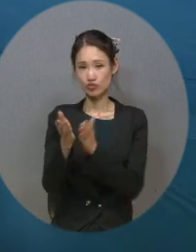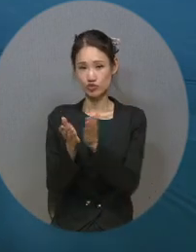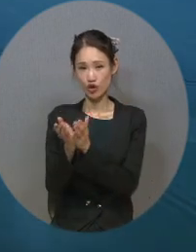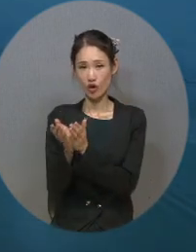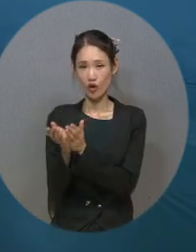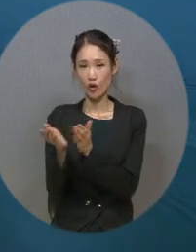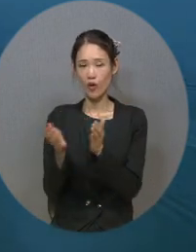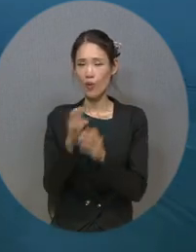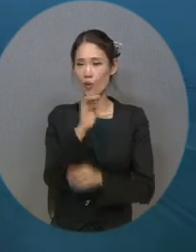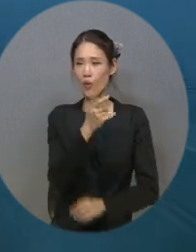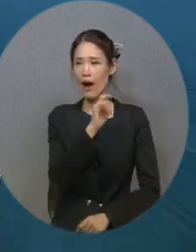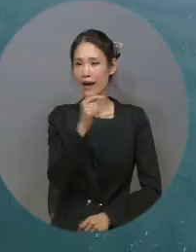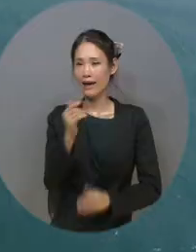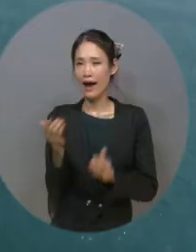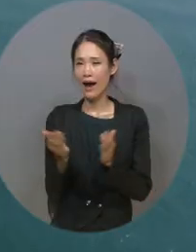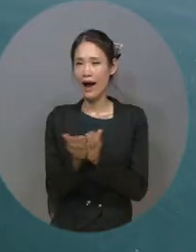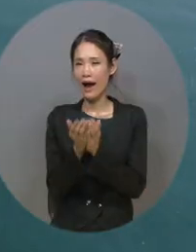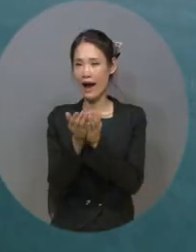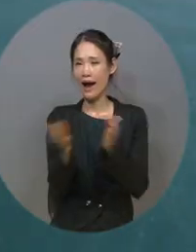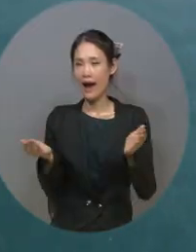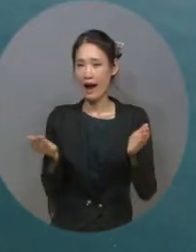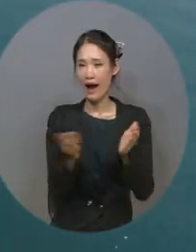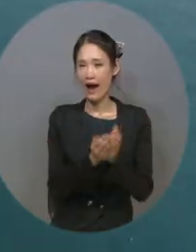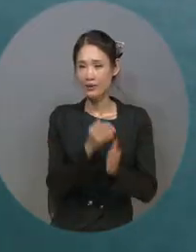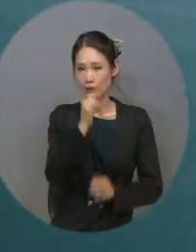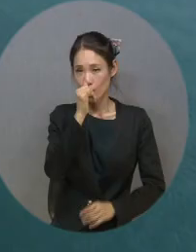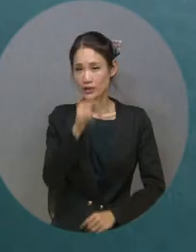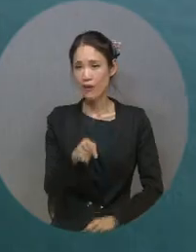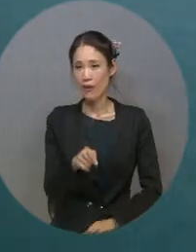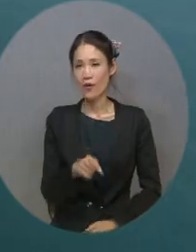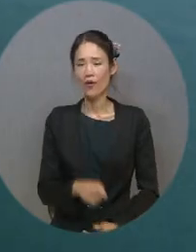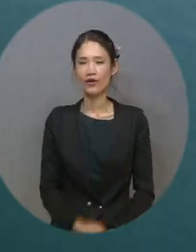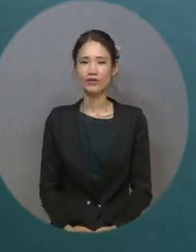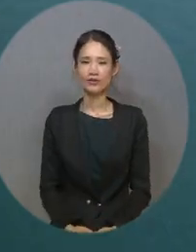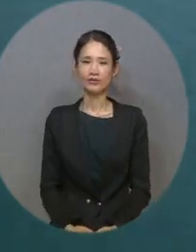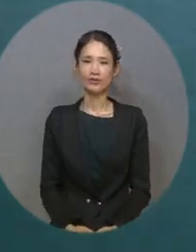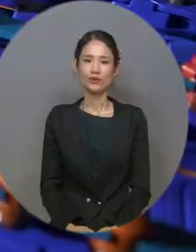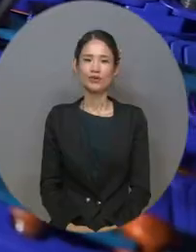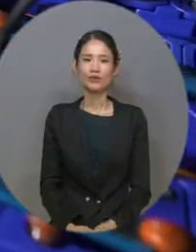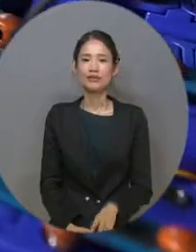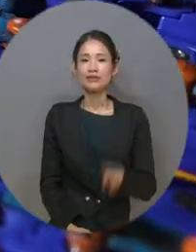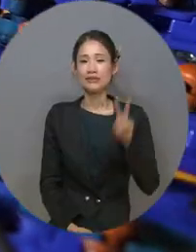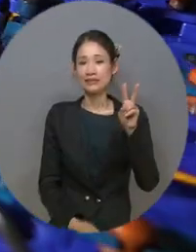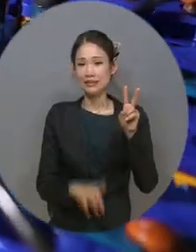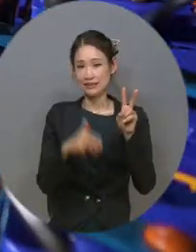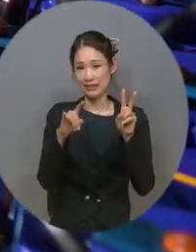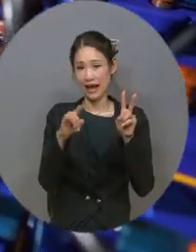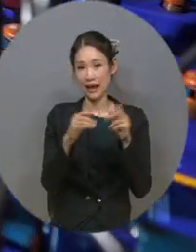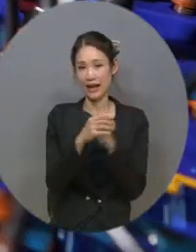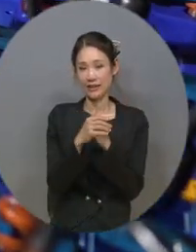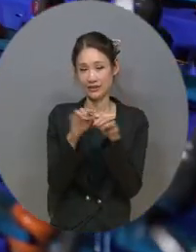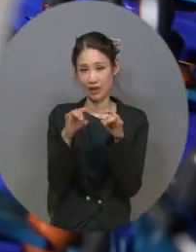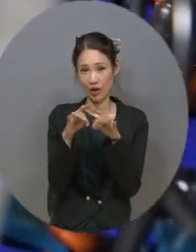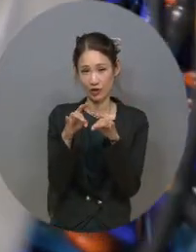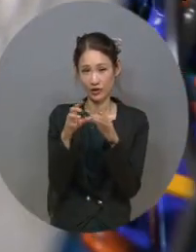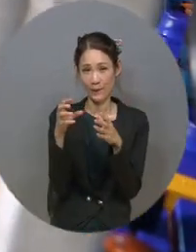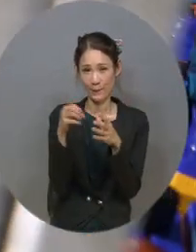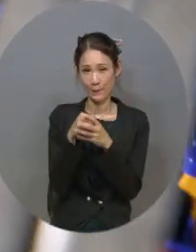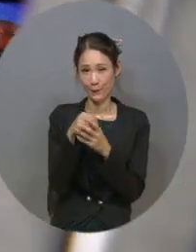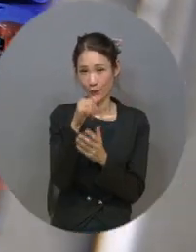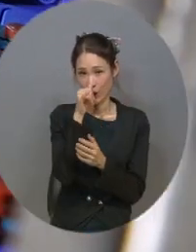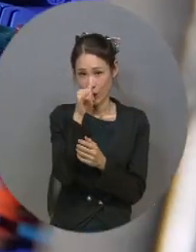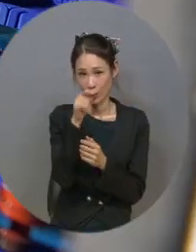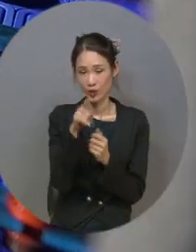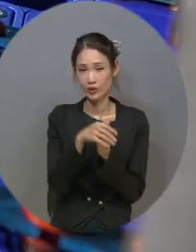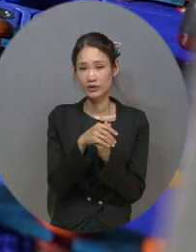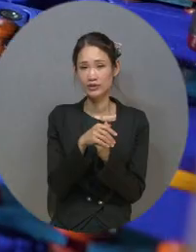입지해 있습니다. 그 다음에 최근에는 또 이 2차 전지 소재 산업의 메카로 우리